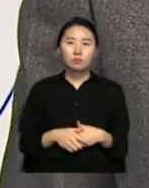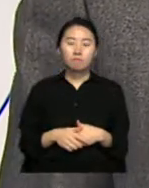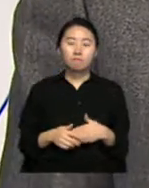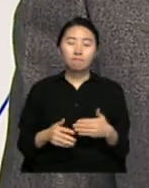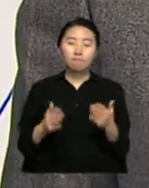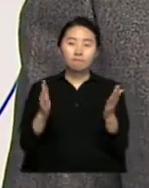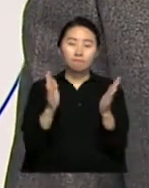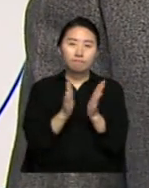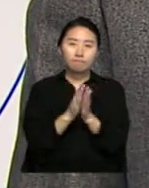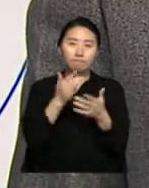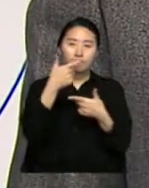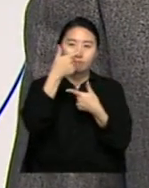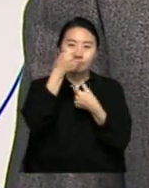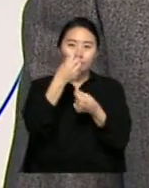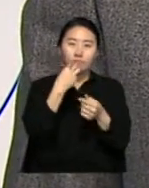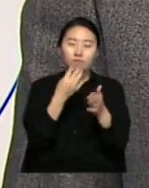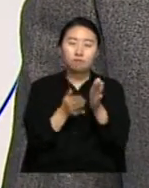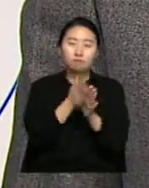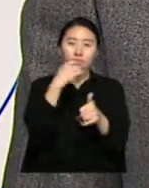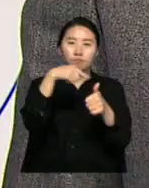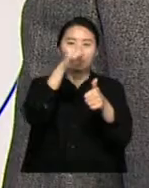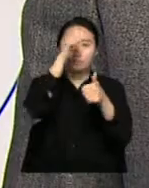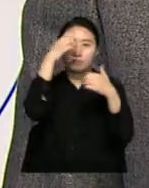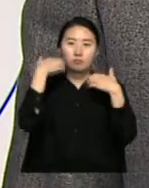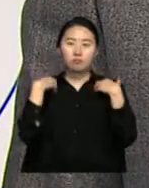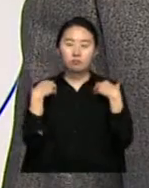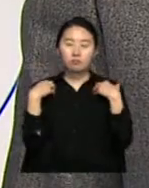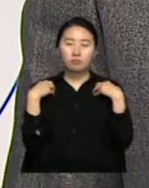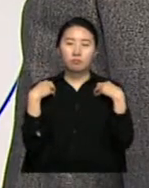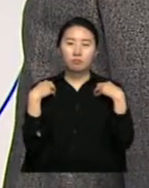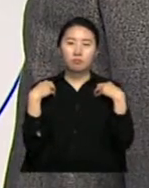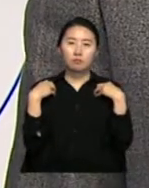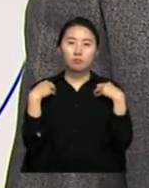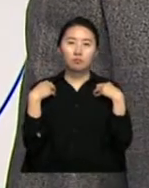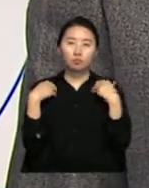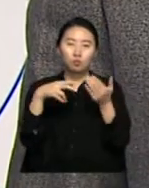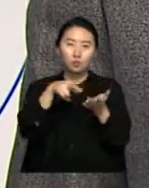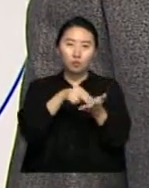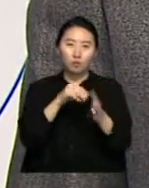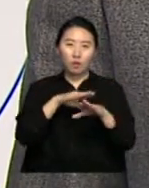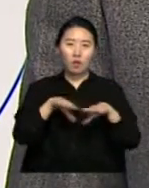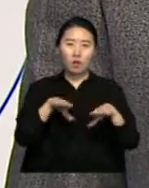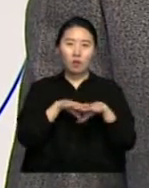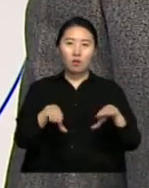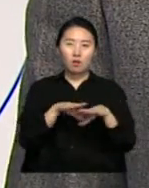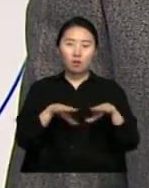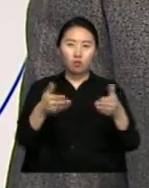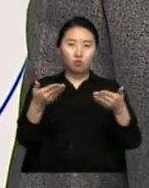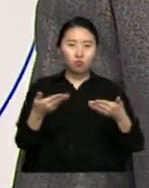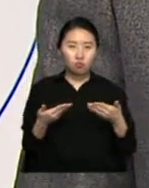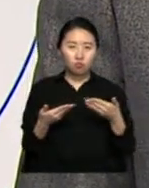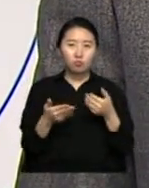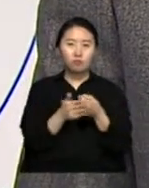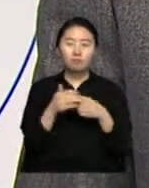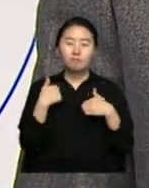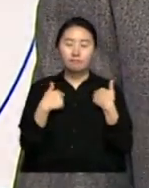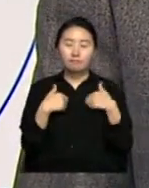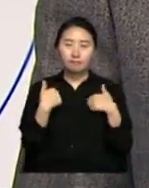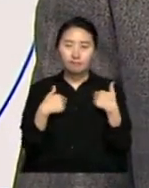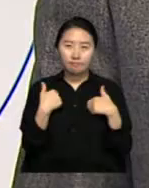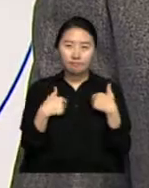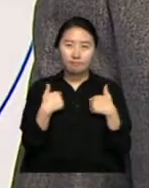때마침 서울시 교육청에서 그 문제를 해결해 주신다고 그래서 기쁜